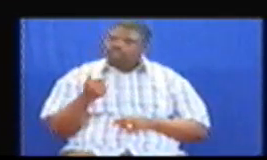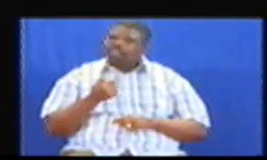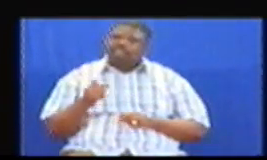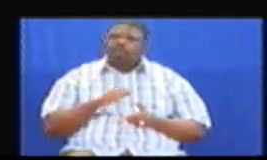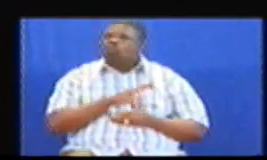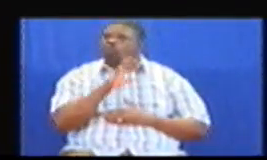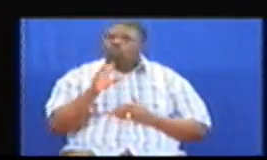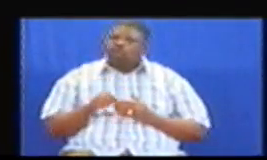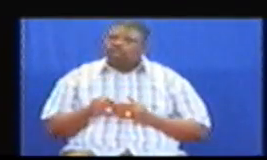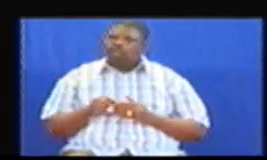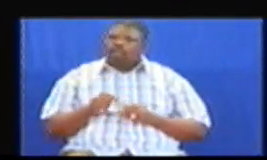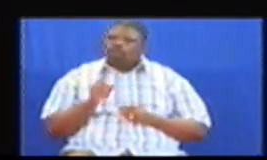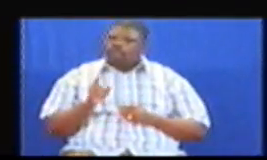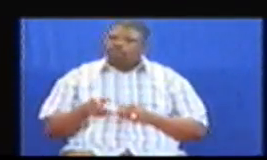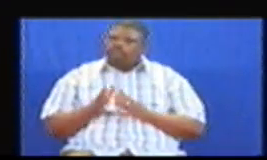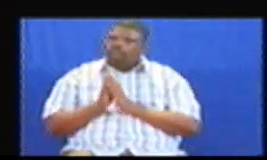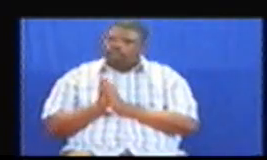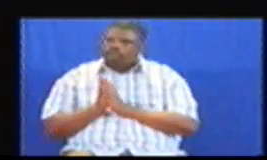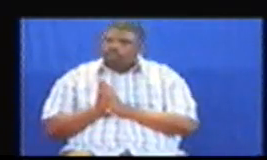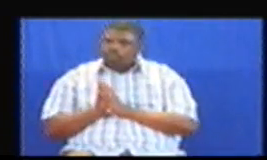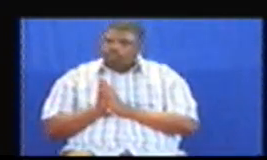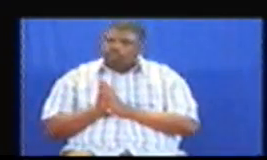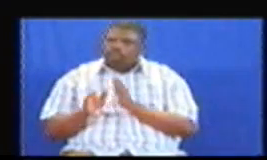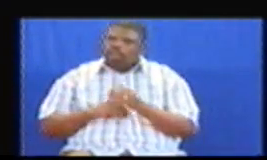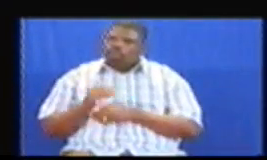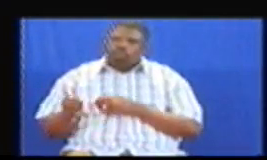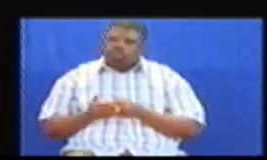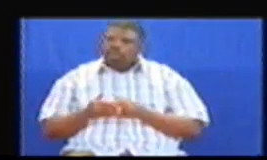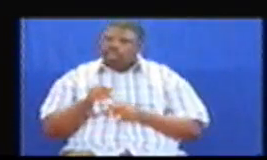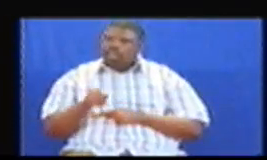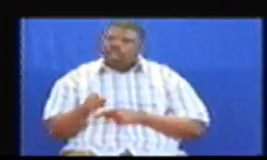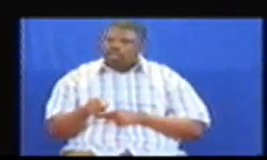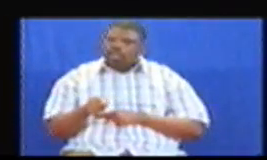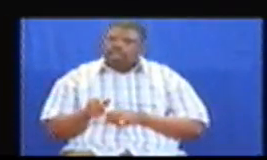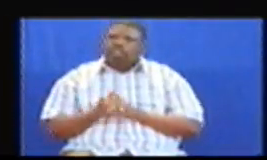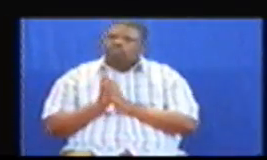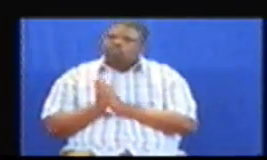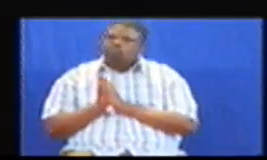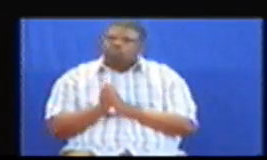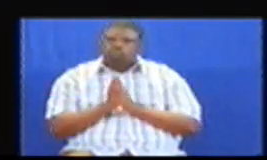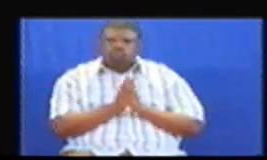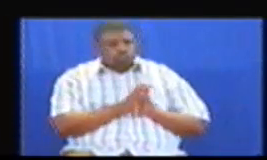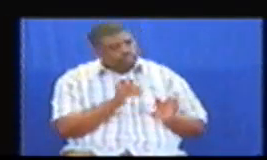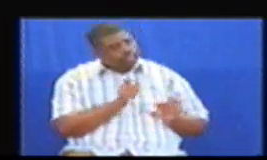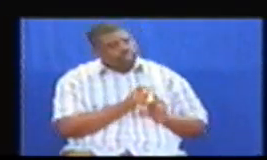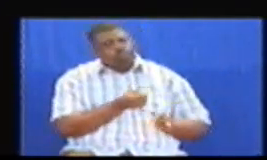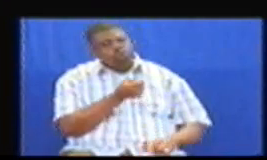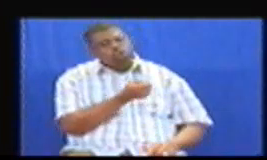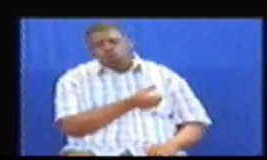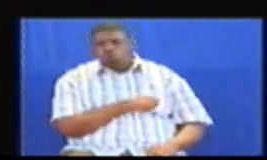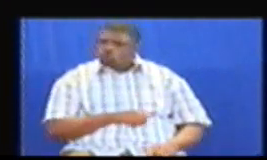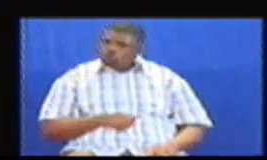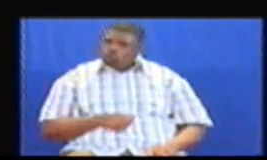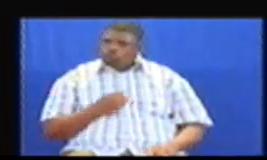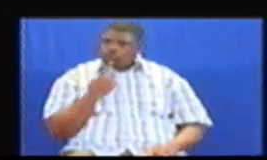wote tuwe na shukurani. Napenda kurudia maneno haya kila ninapozungumza. Shukrani ni neno dogo sana. Ukisema